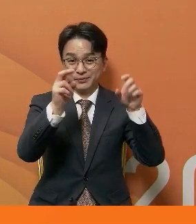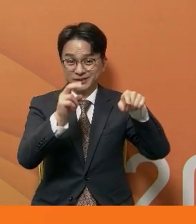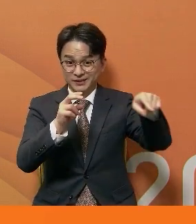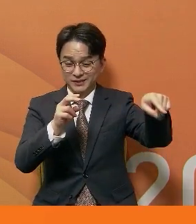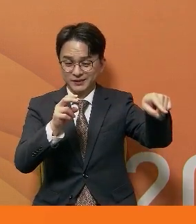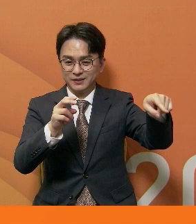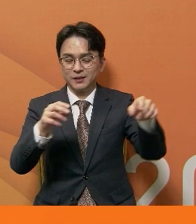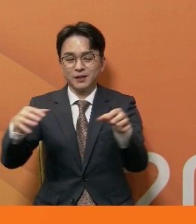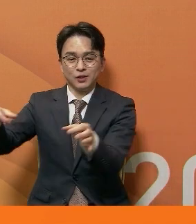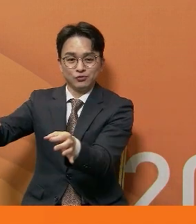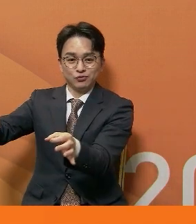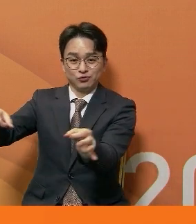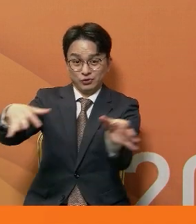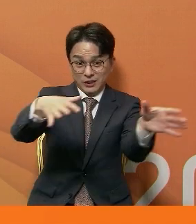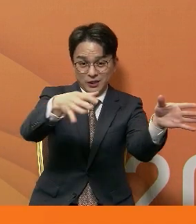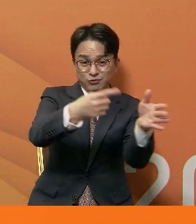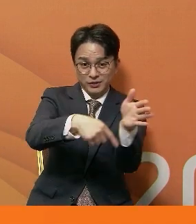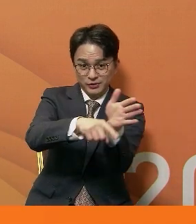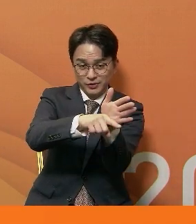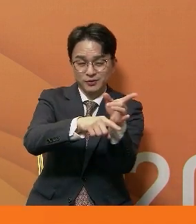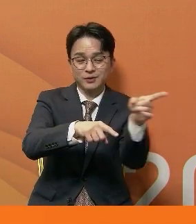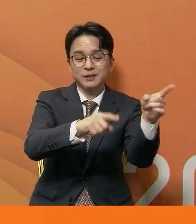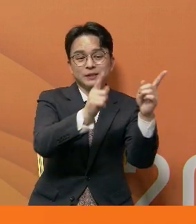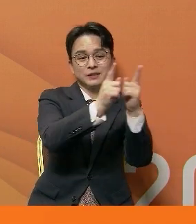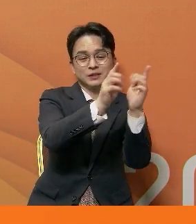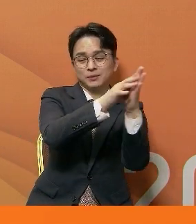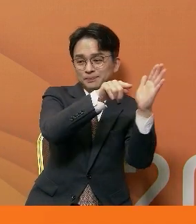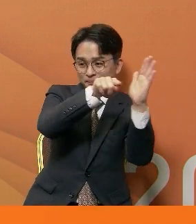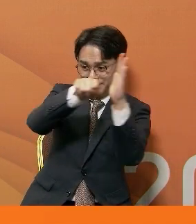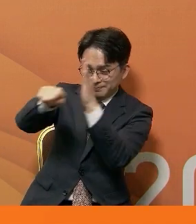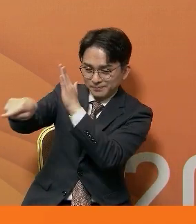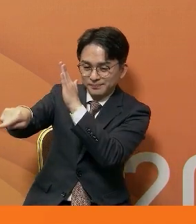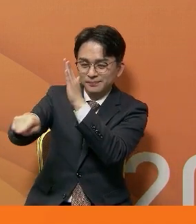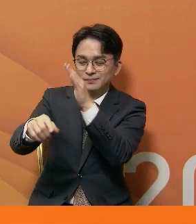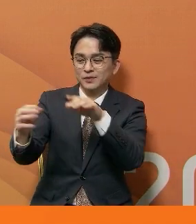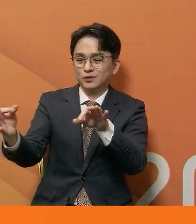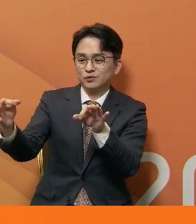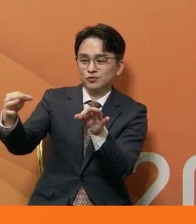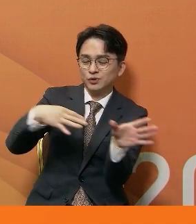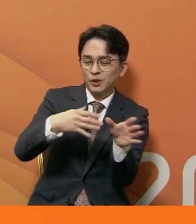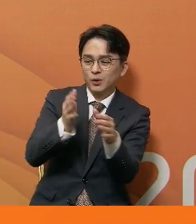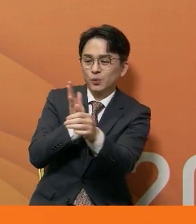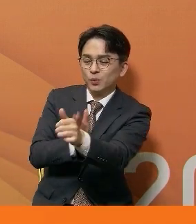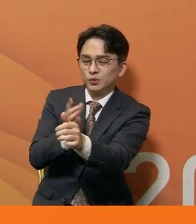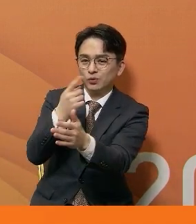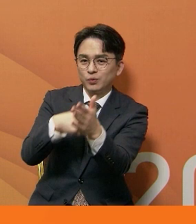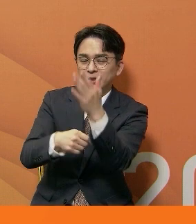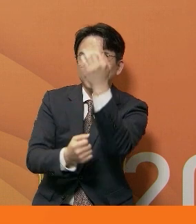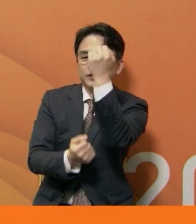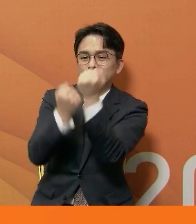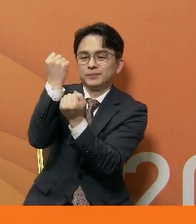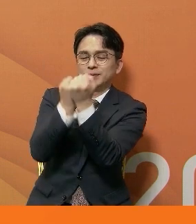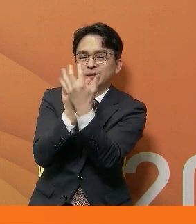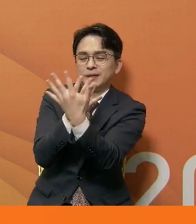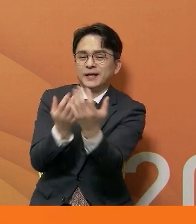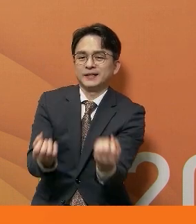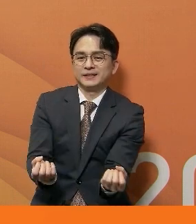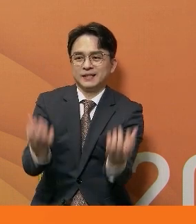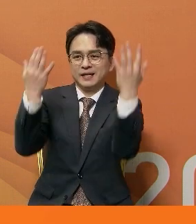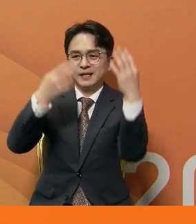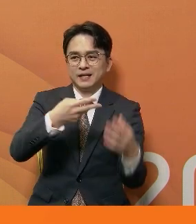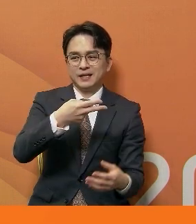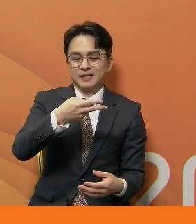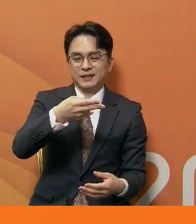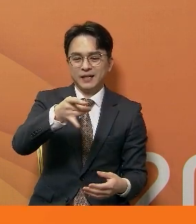본인들의 콘텐츠에 대해서 어필을 해서 투자유치를 하실 수 있는 케인학이라고 하는 데모데이 행사를 진행을 합니다 근데이 데모데이 행사는